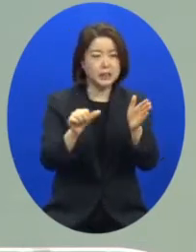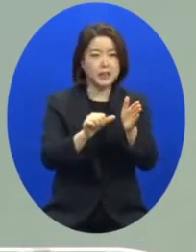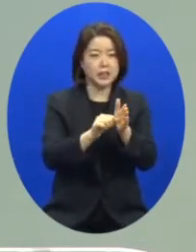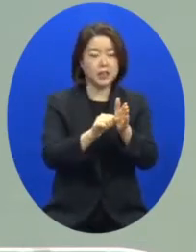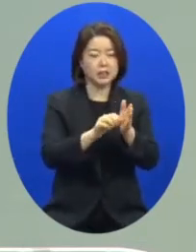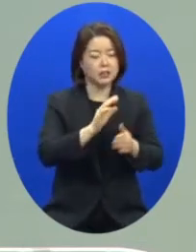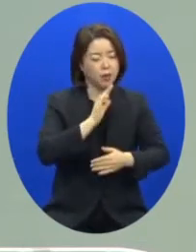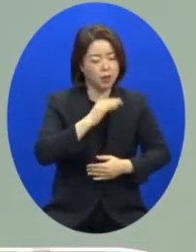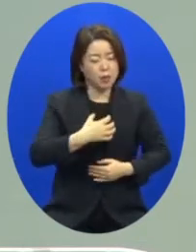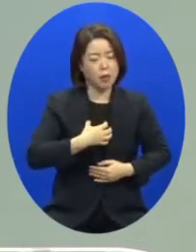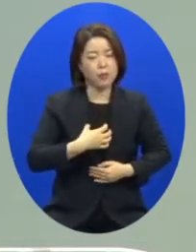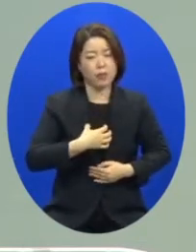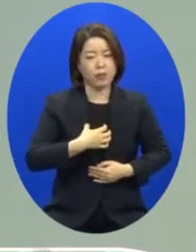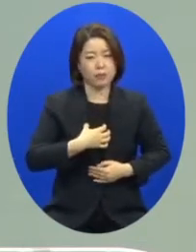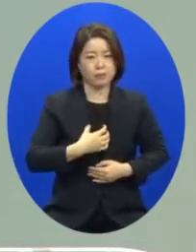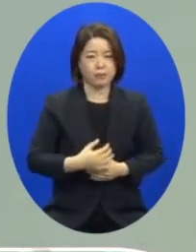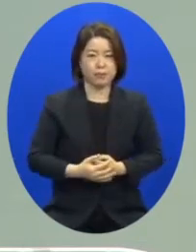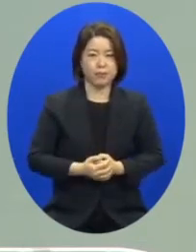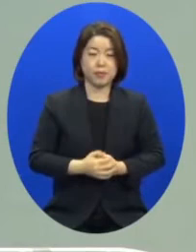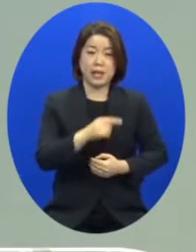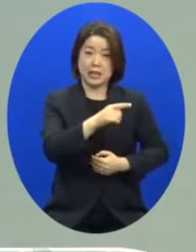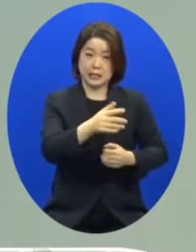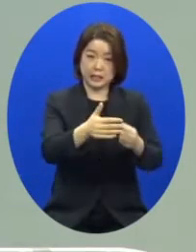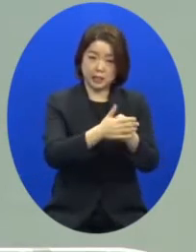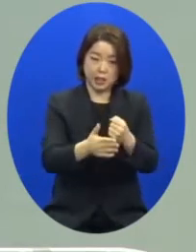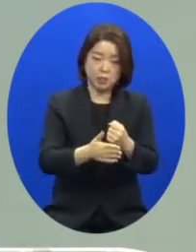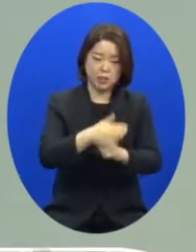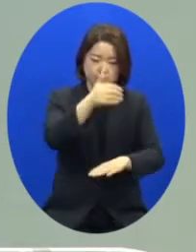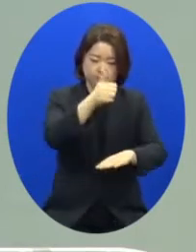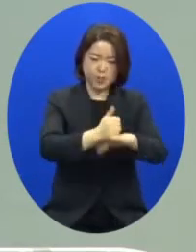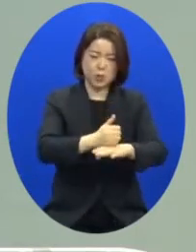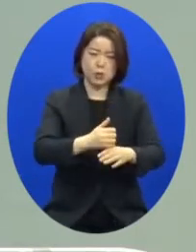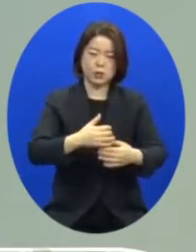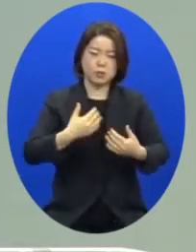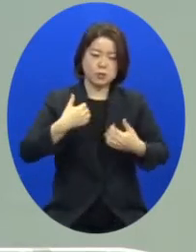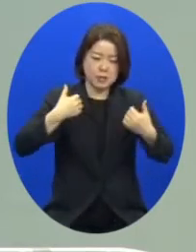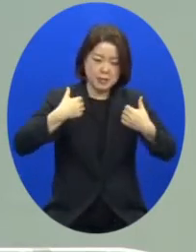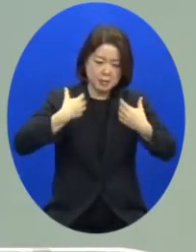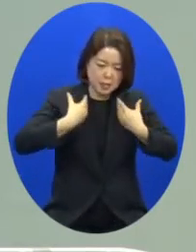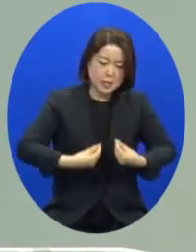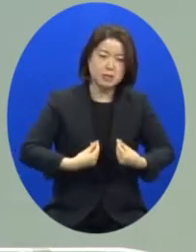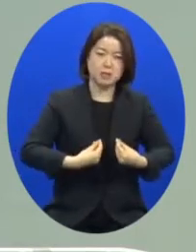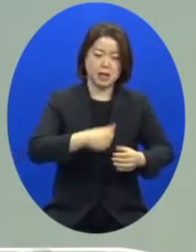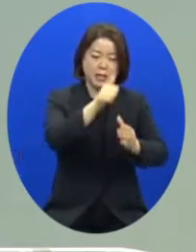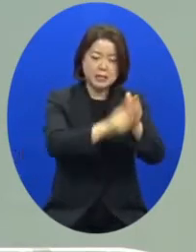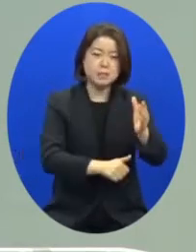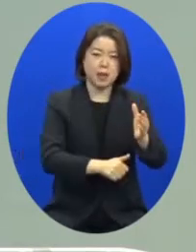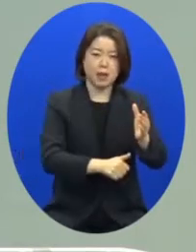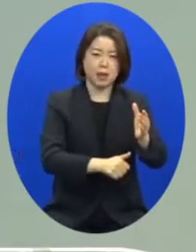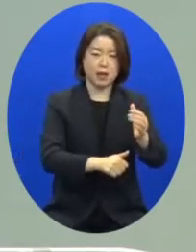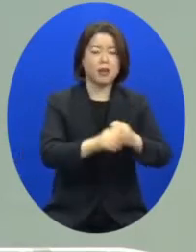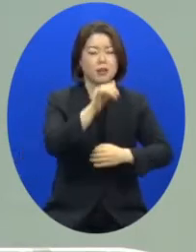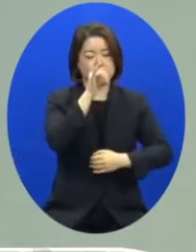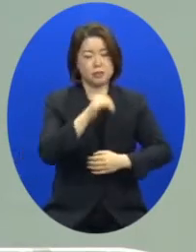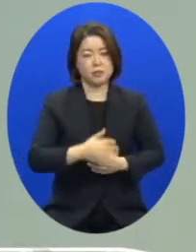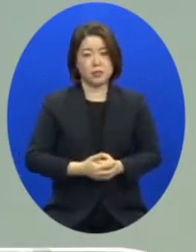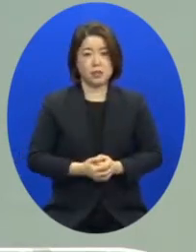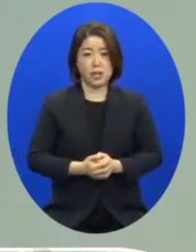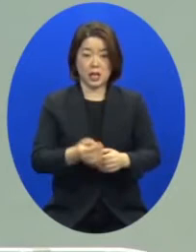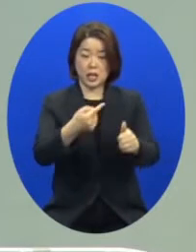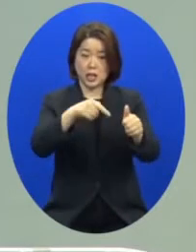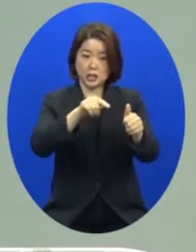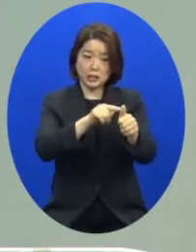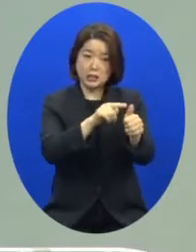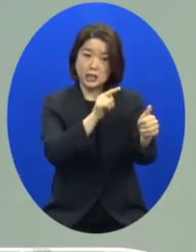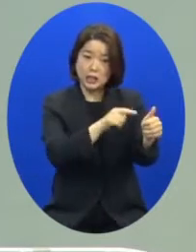위험합니다 그것 때문에 결국은 실패하고 좌절하고 낙심하는 겁니다 의지할